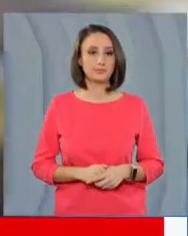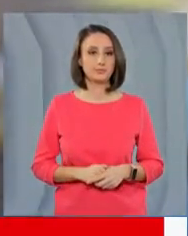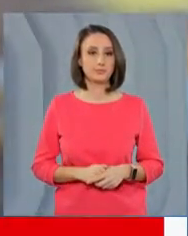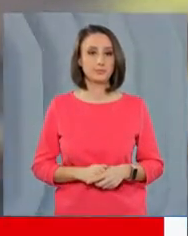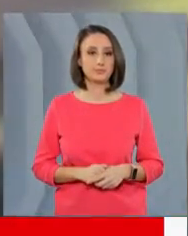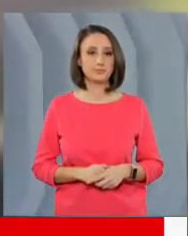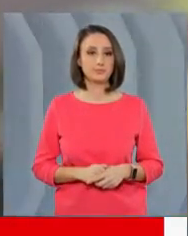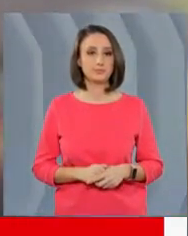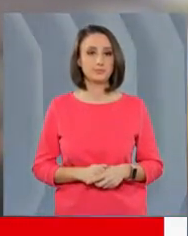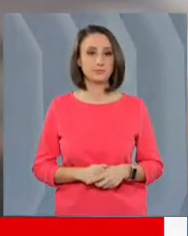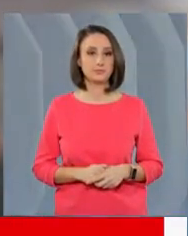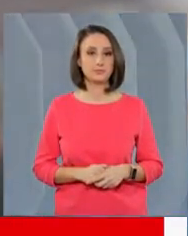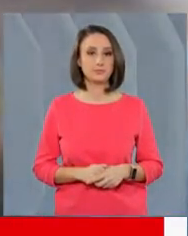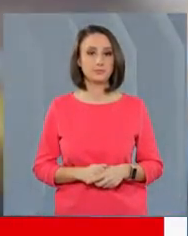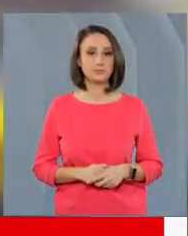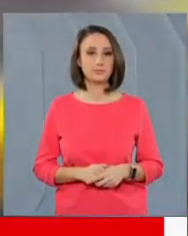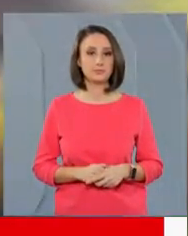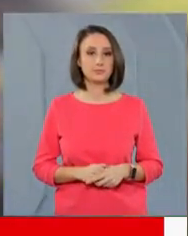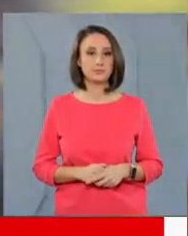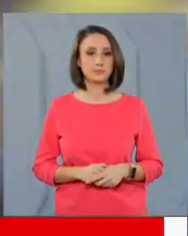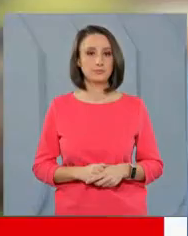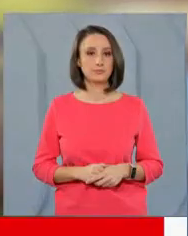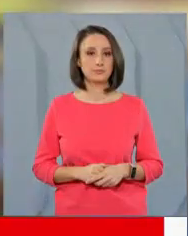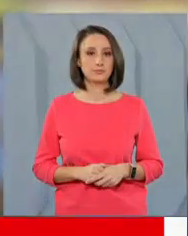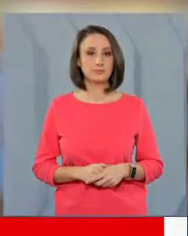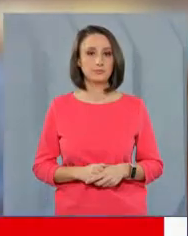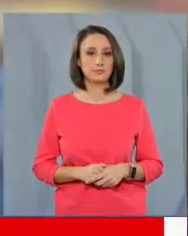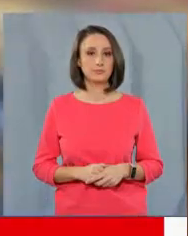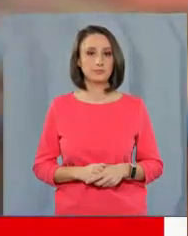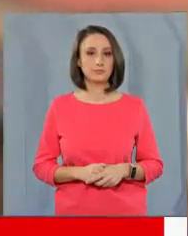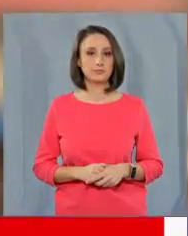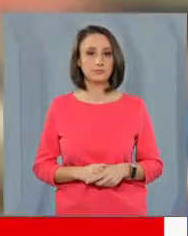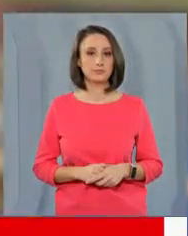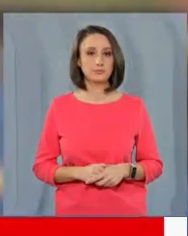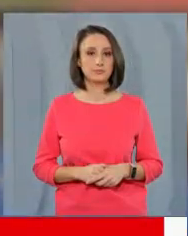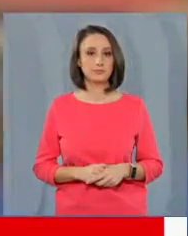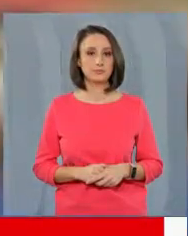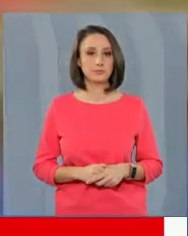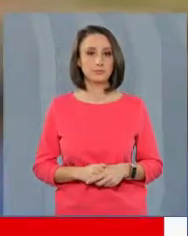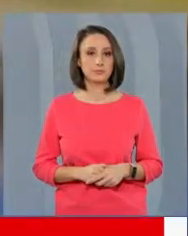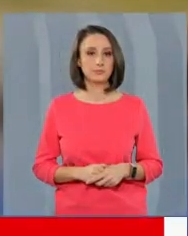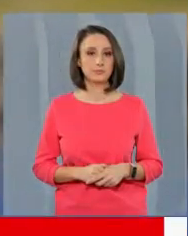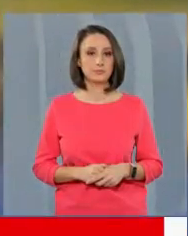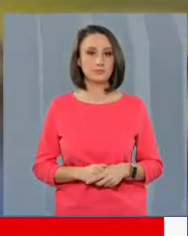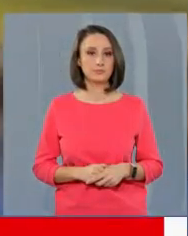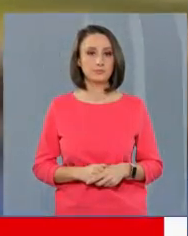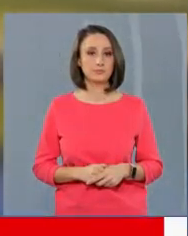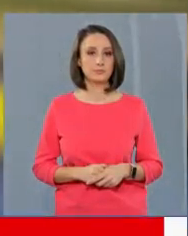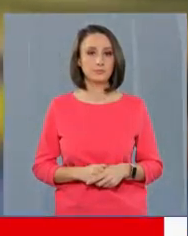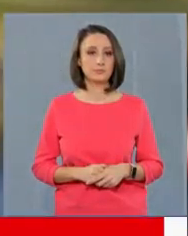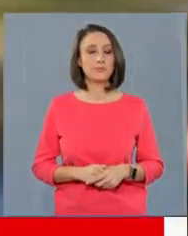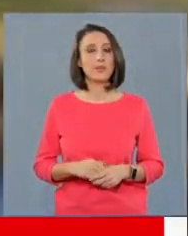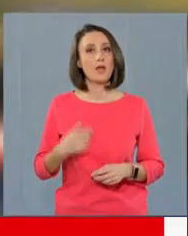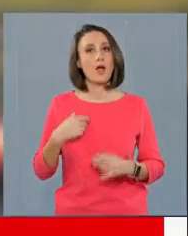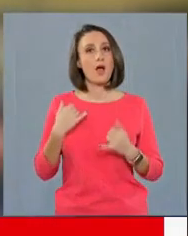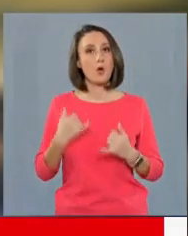Situația s-a mai calmat. În momentul de față, într-adevăr, mai avem depășiri pe cursurile inferioare